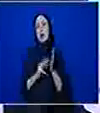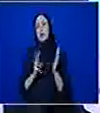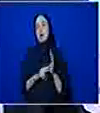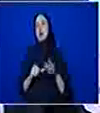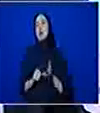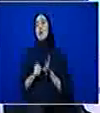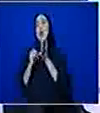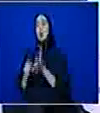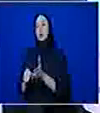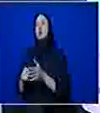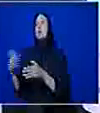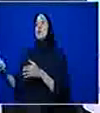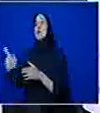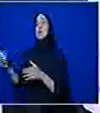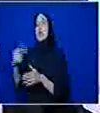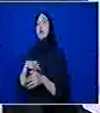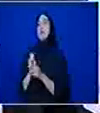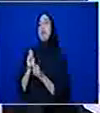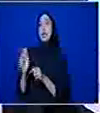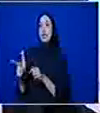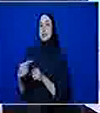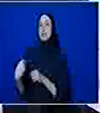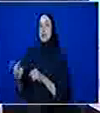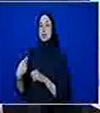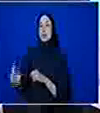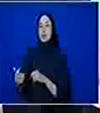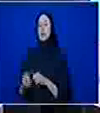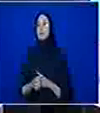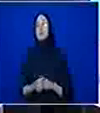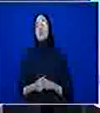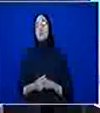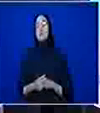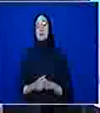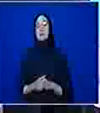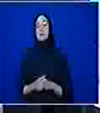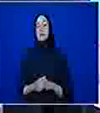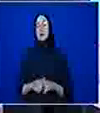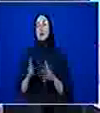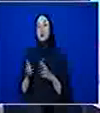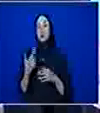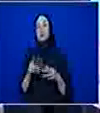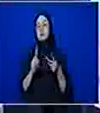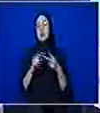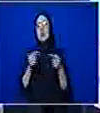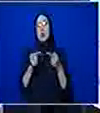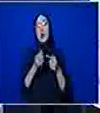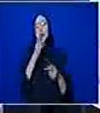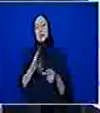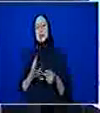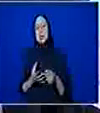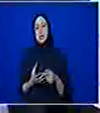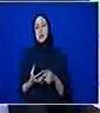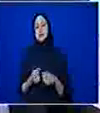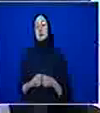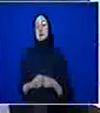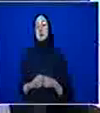membeli ikan-ikan yang ada di rakyat. Kemudian yang kedua mengenai yang berkaitan dengan perizinan untuk nelayan-nelayan